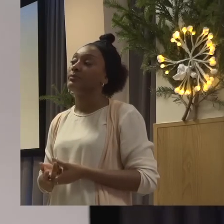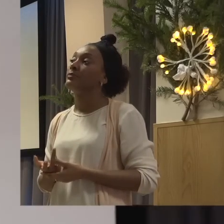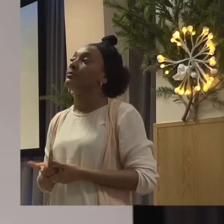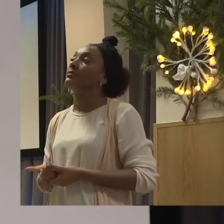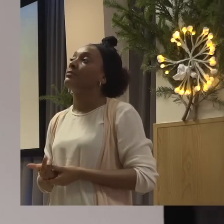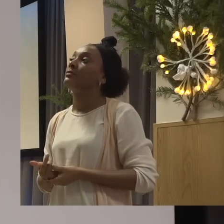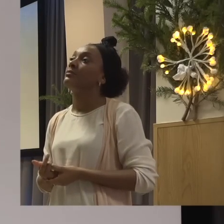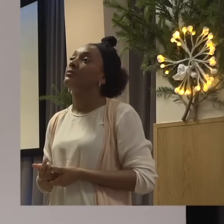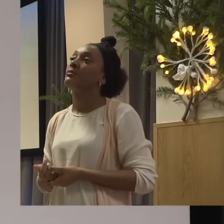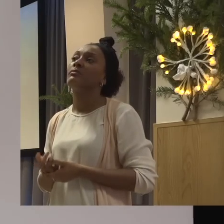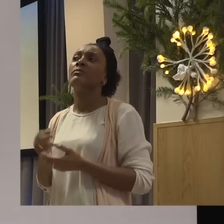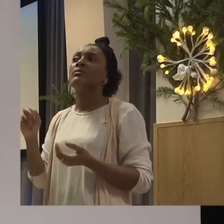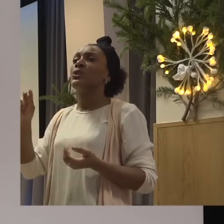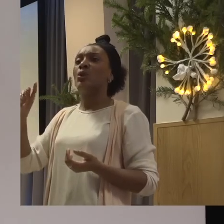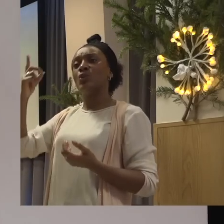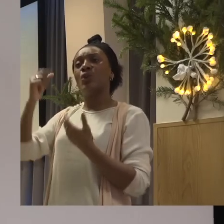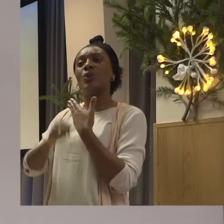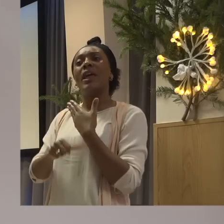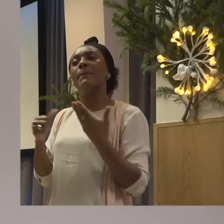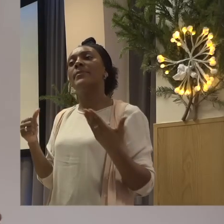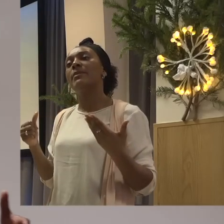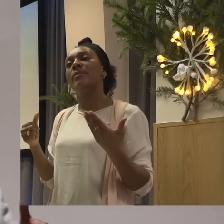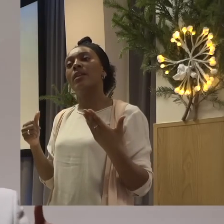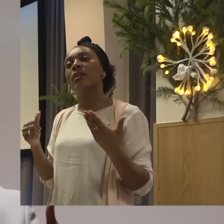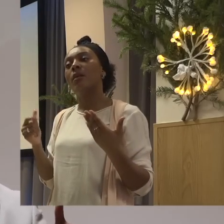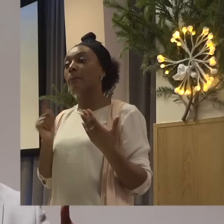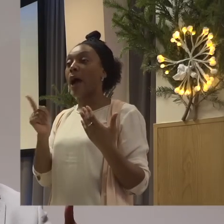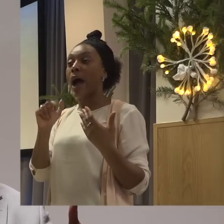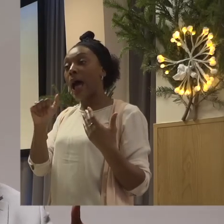En fait, le Dieu de la Bible n'est pas un Dieu pentecôtiste. Dieu est Dieu.